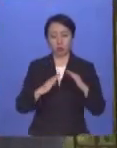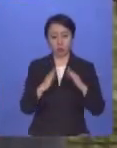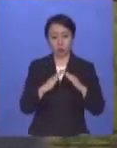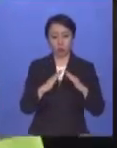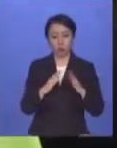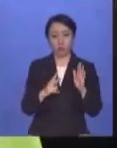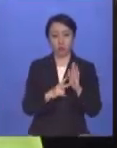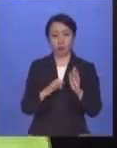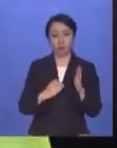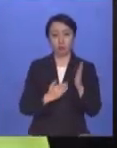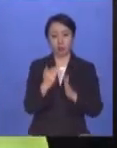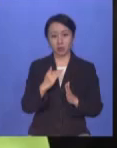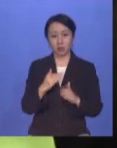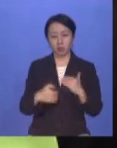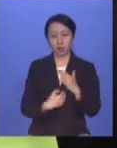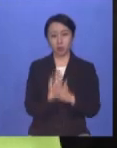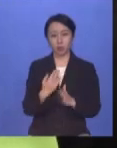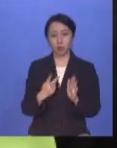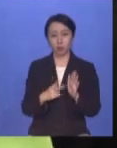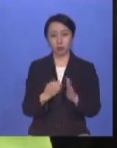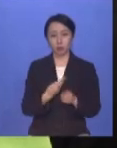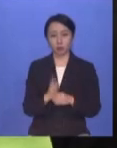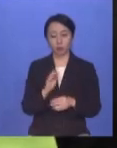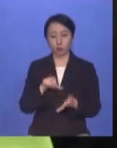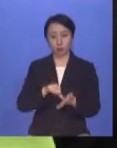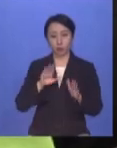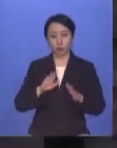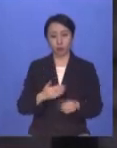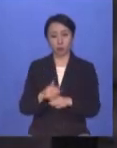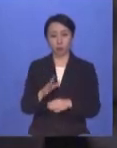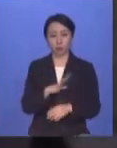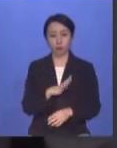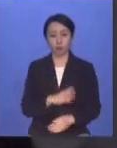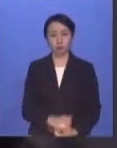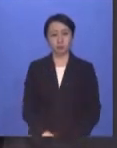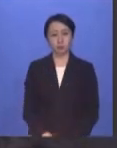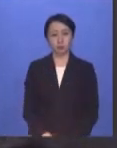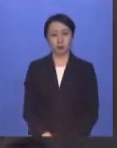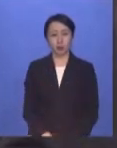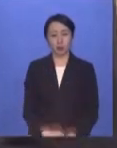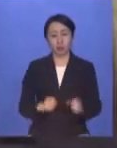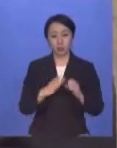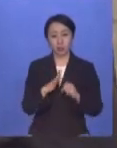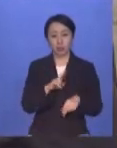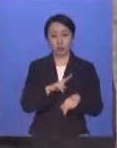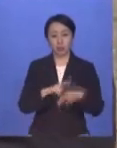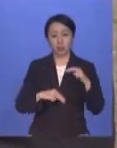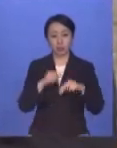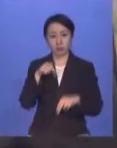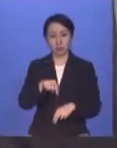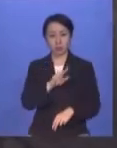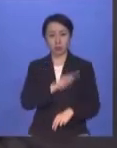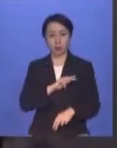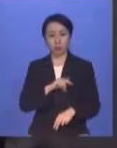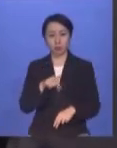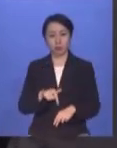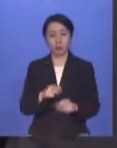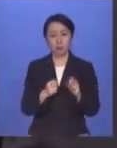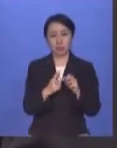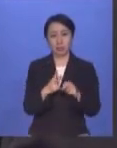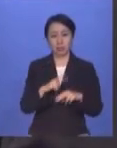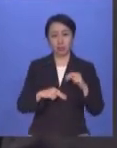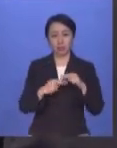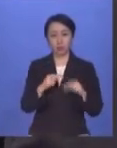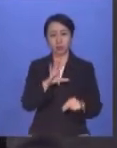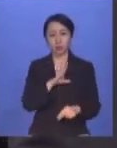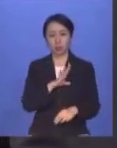шаршы метр. Айта кетейік, тағы да 100 үйдің құрылысына учаске бөлінді. 14 подрядчиков здесь работает. Здесь работает 12 подрядчиков,